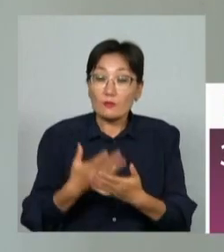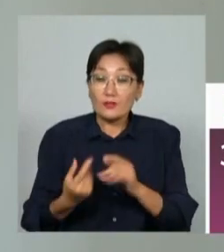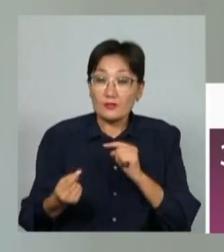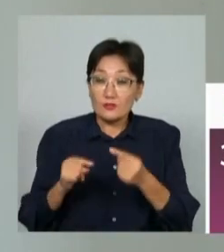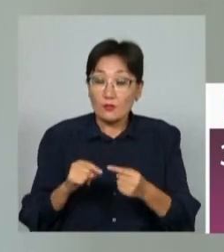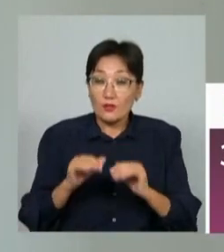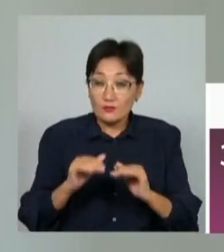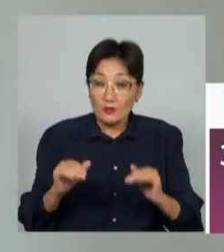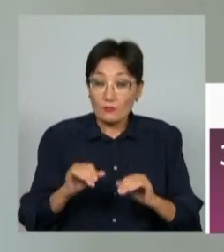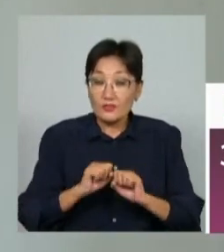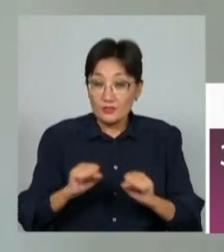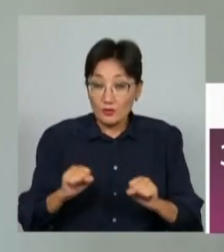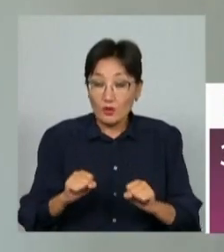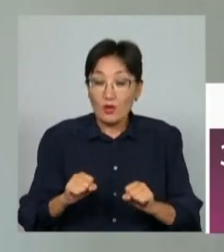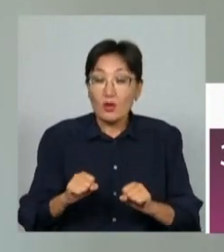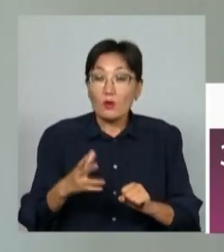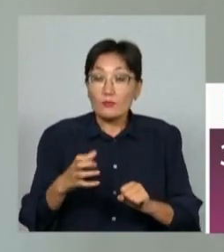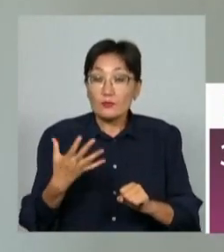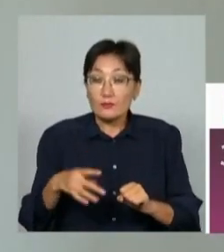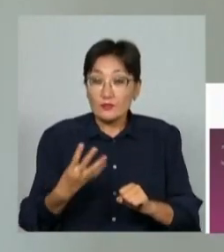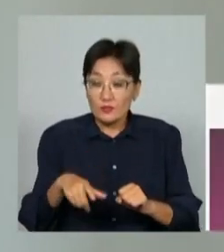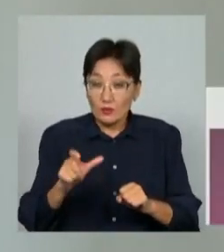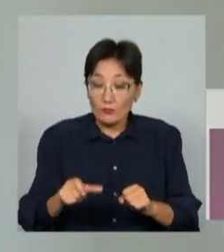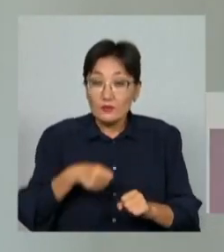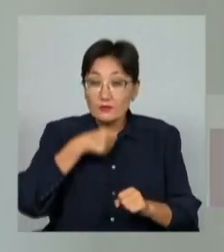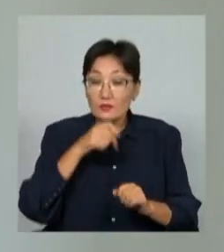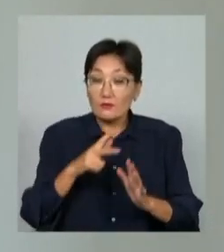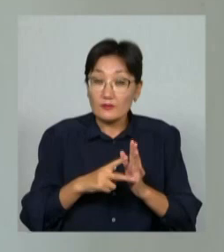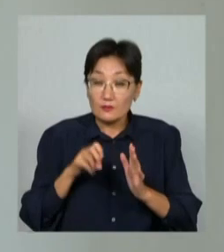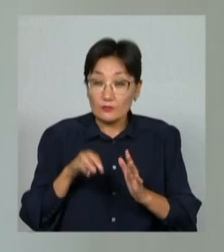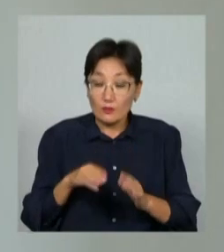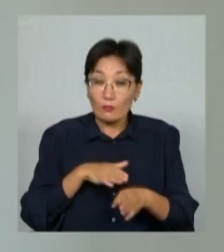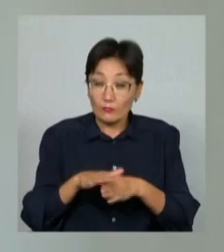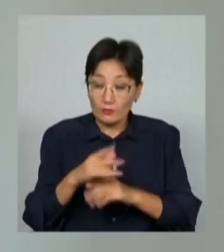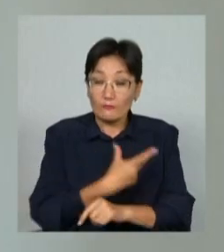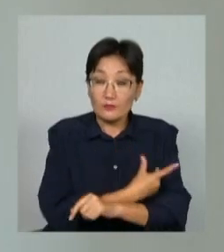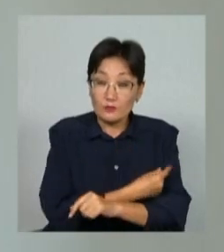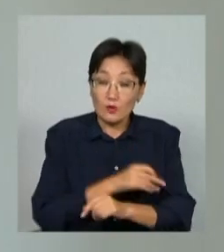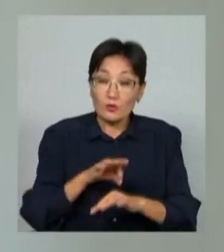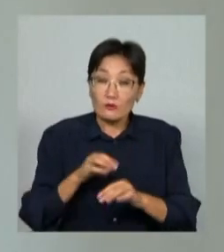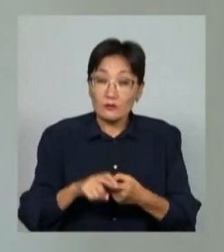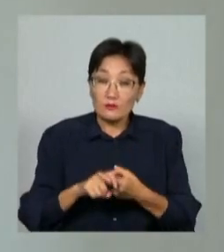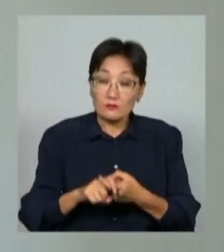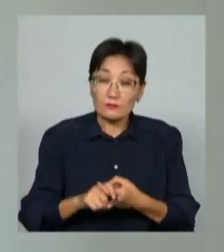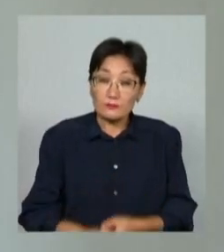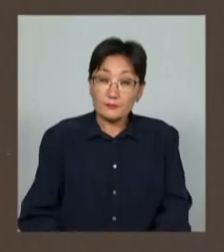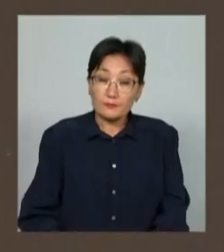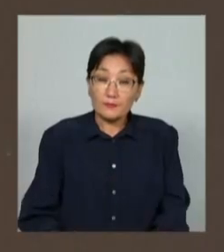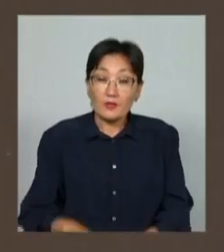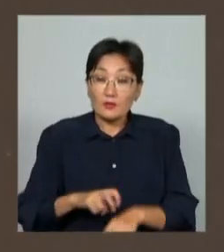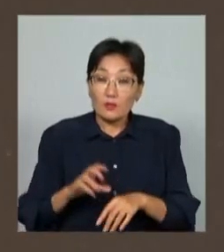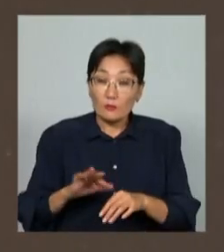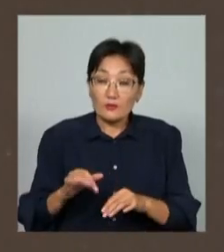несовершеннолетним привиться нельзя, но 554 человека старше 18 лет полностью привились от COVID-19». Не